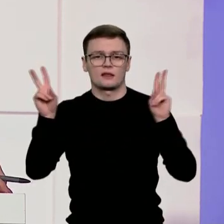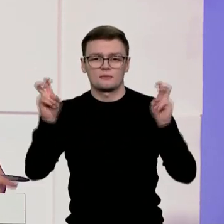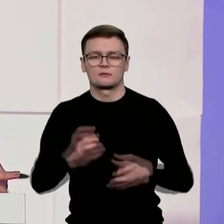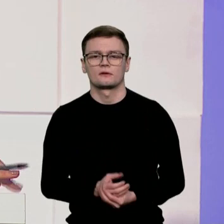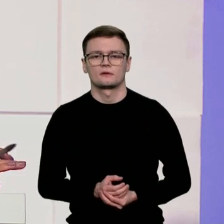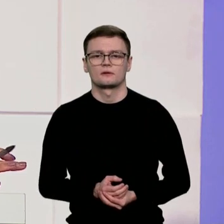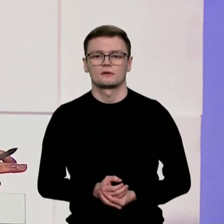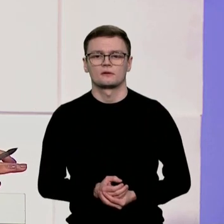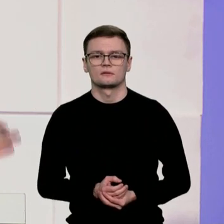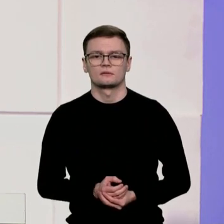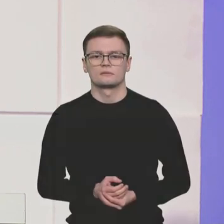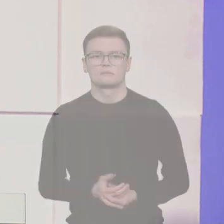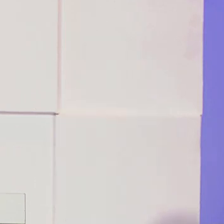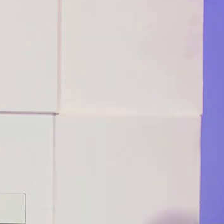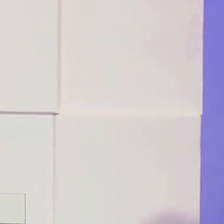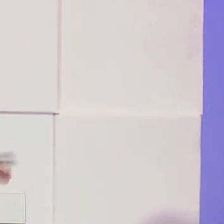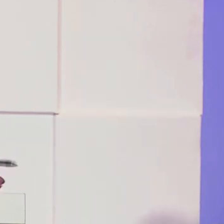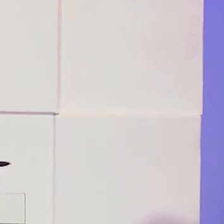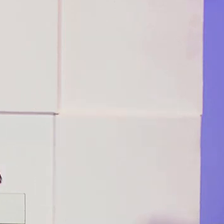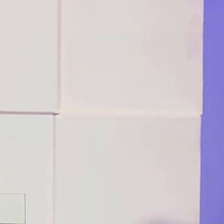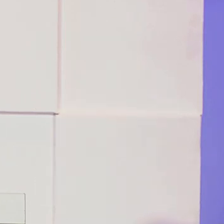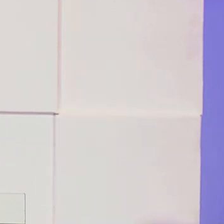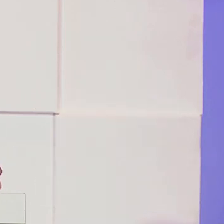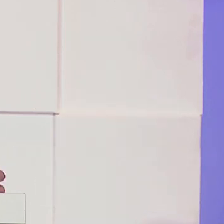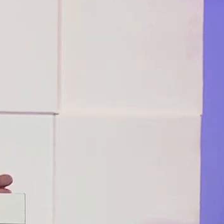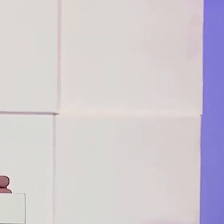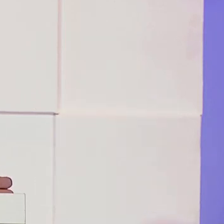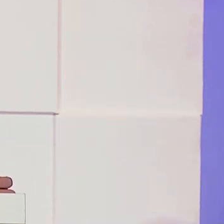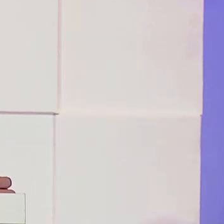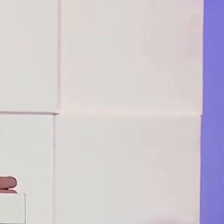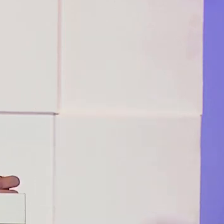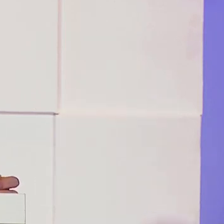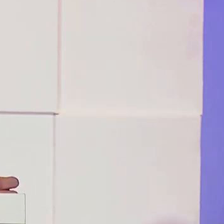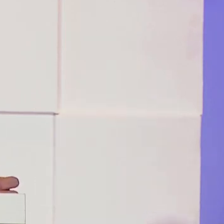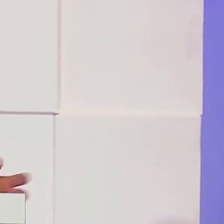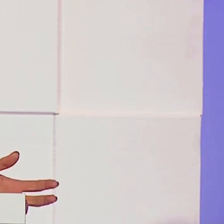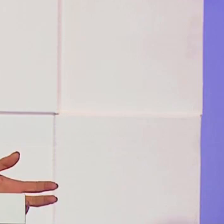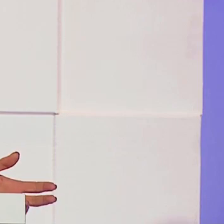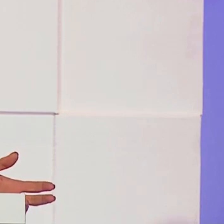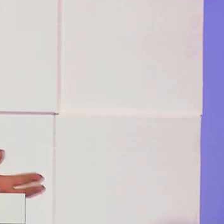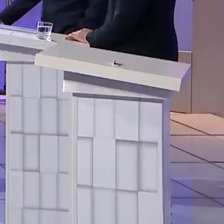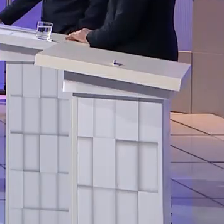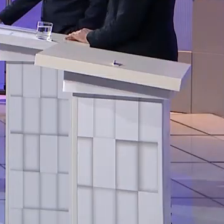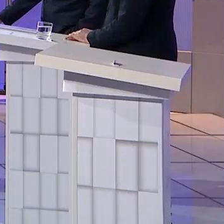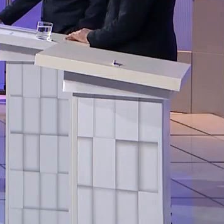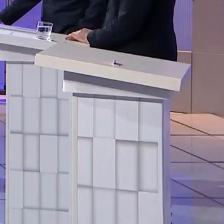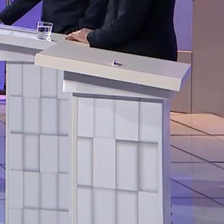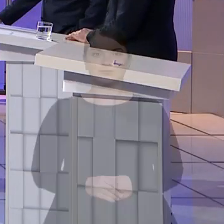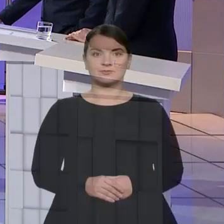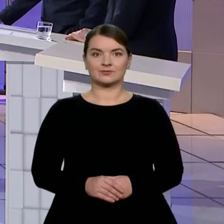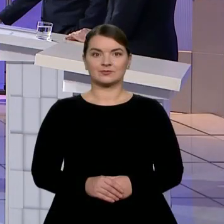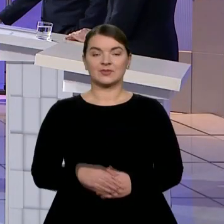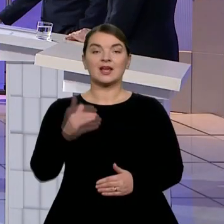dabar klausimų atsakymų seriją pradėsime nuo jūsų. Vilniaus universitetui prisirinkus Šiaulių